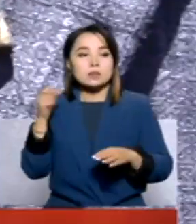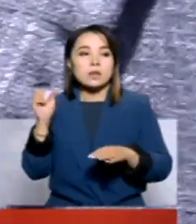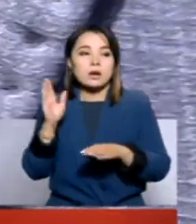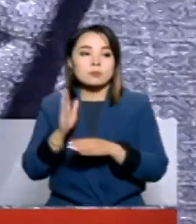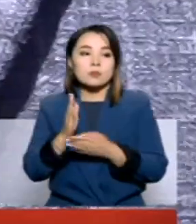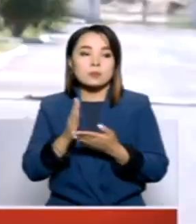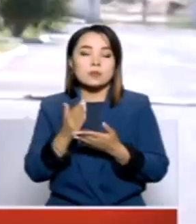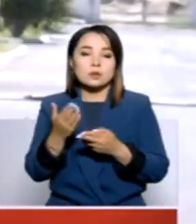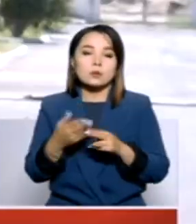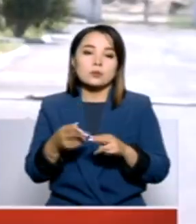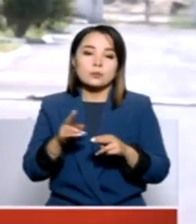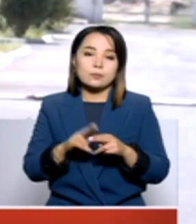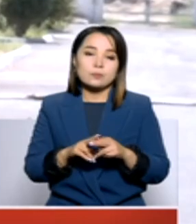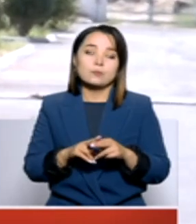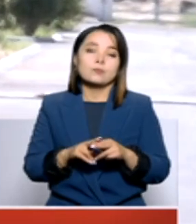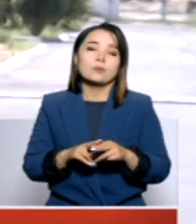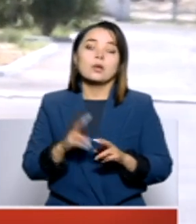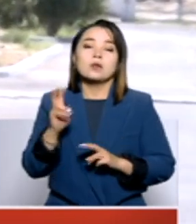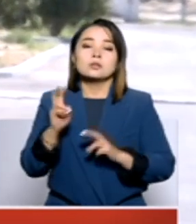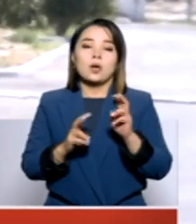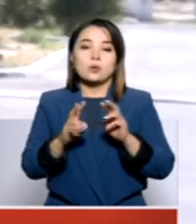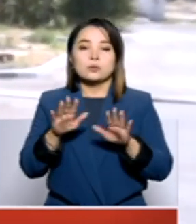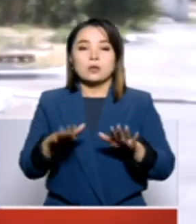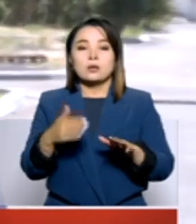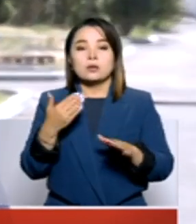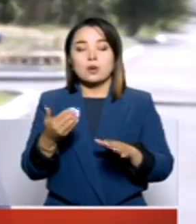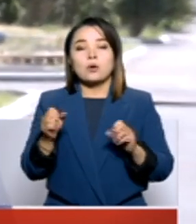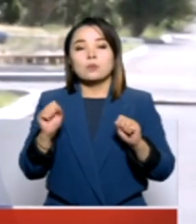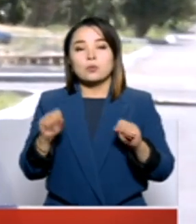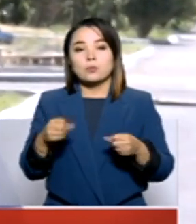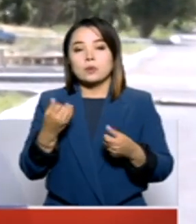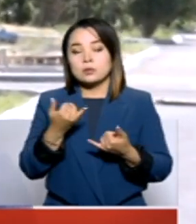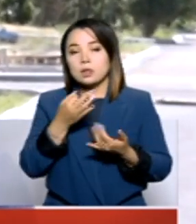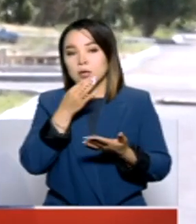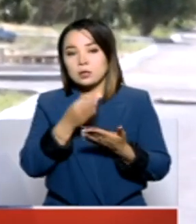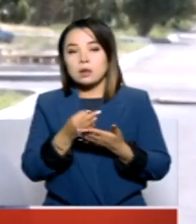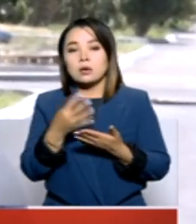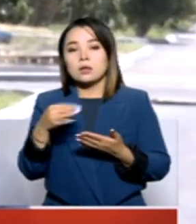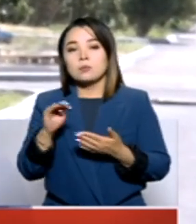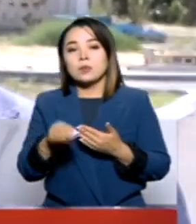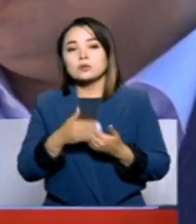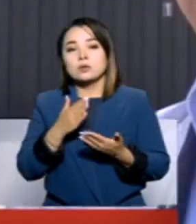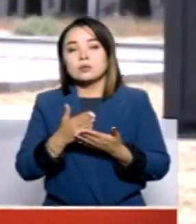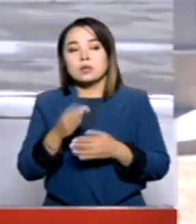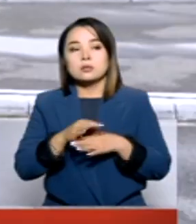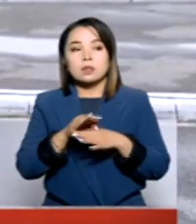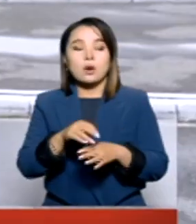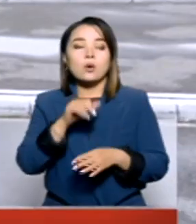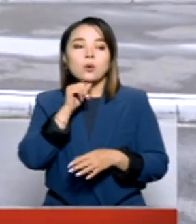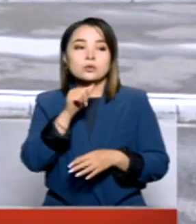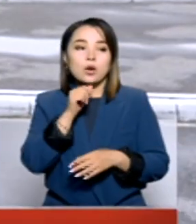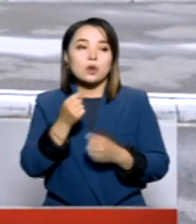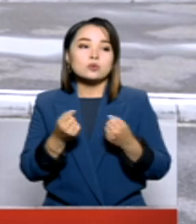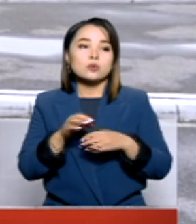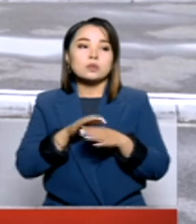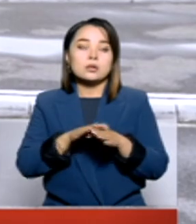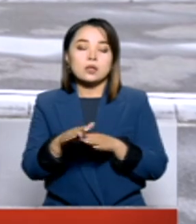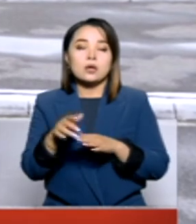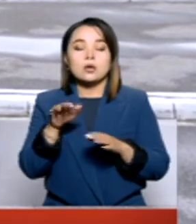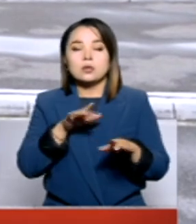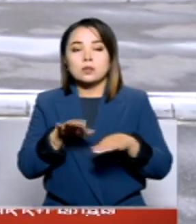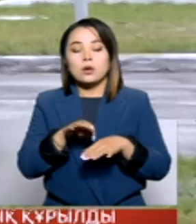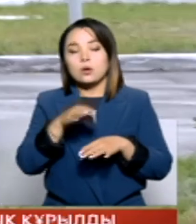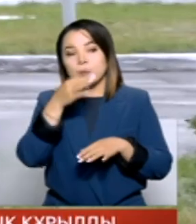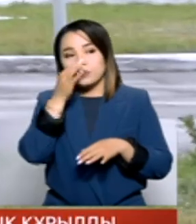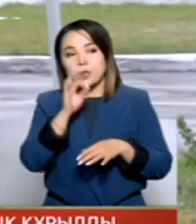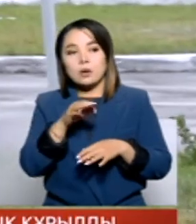берген. Бұл зауыттың қазір мүмкіндігін біз 40 мыңға жеткізуіміз керек. Қостанайда жүргізушілер іс жүзінде